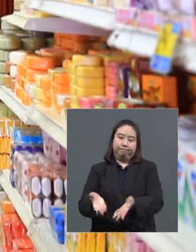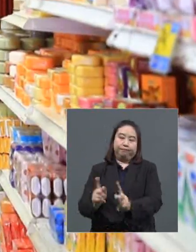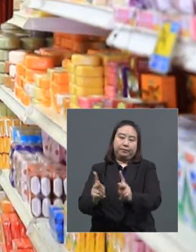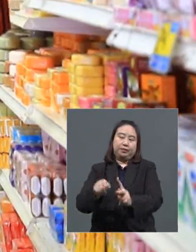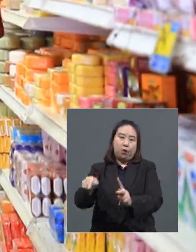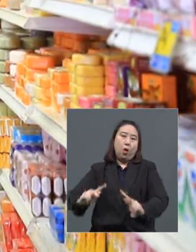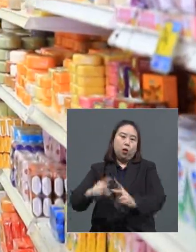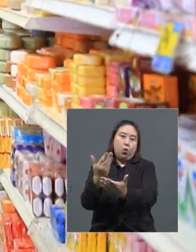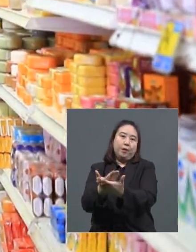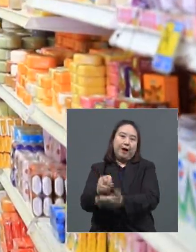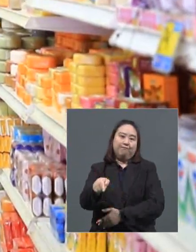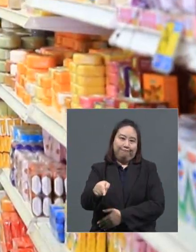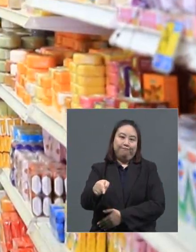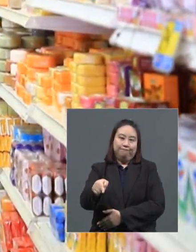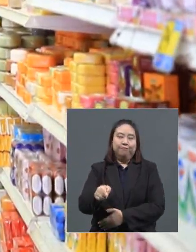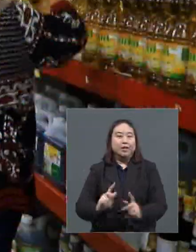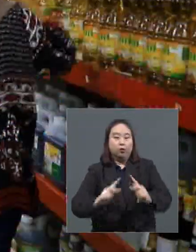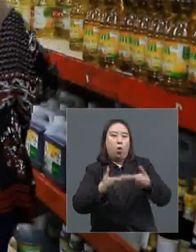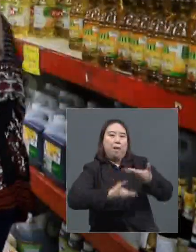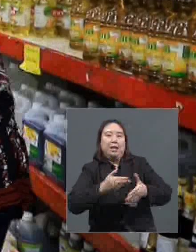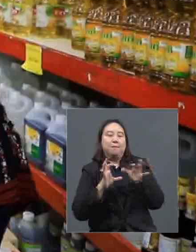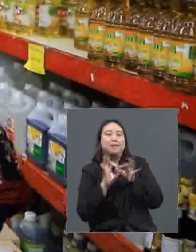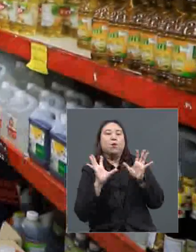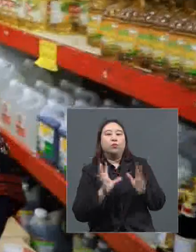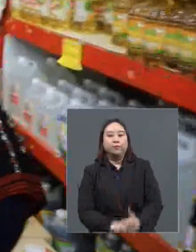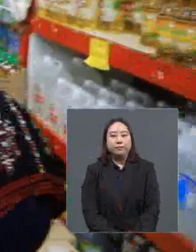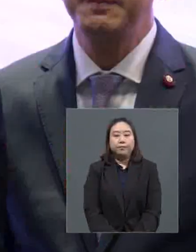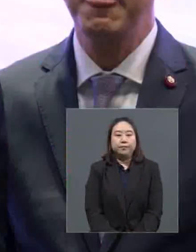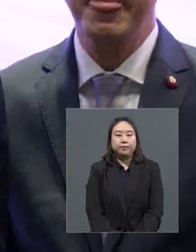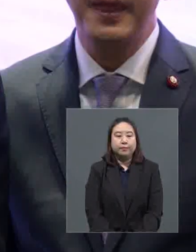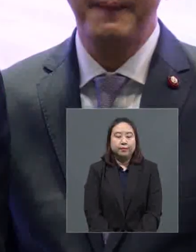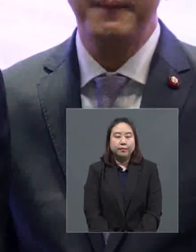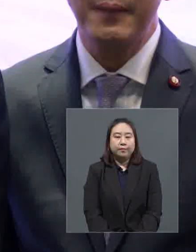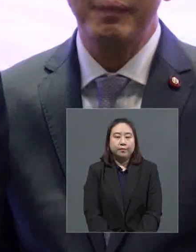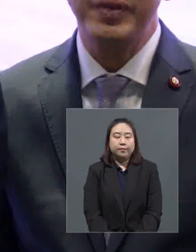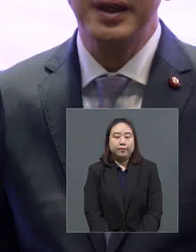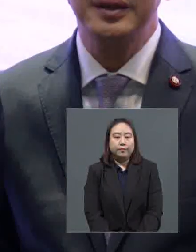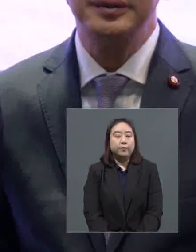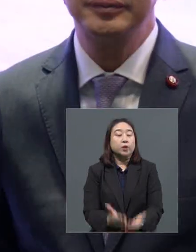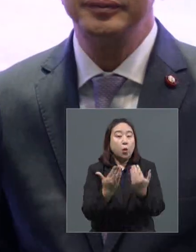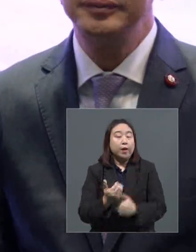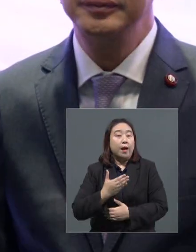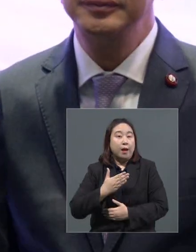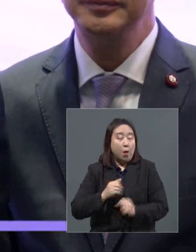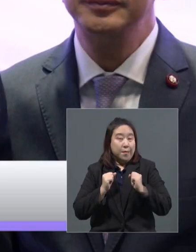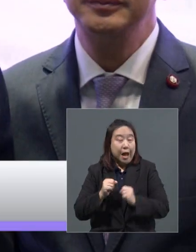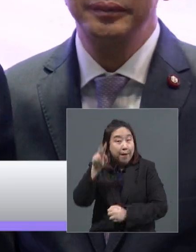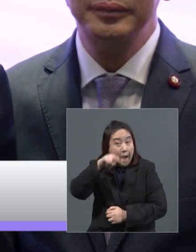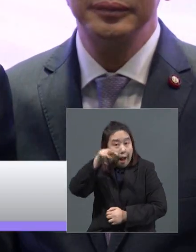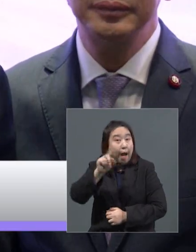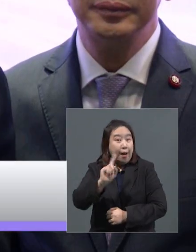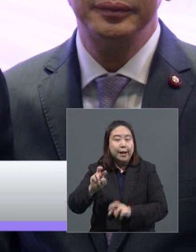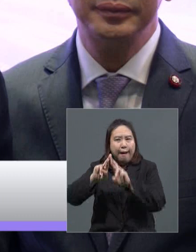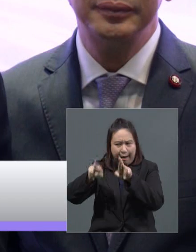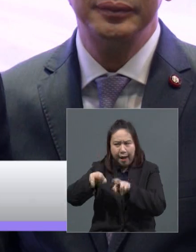ไม่ได้เกี่ยวกับตรงกระทรวงพาณิชย์ลองฟังเสียงดูครับสิ่งที่เราหาคือเราหาร้านค้าที่